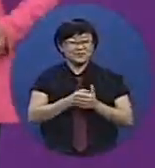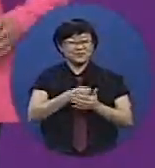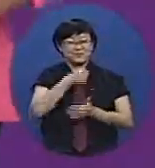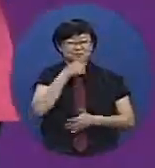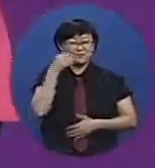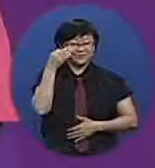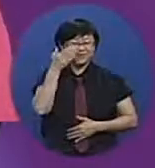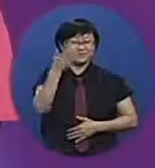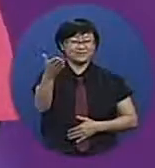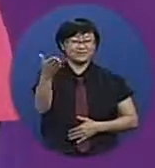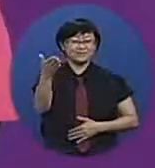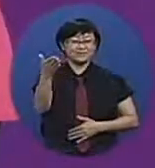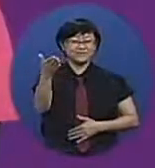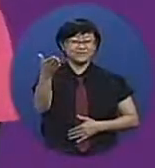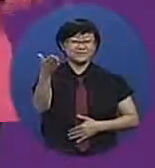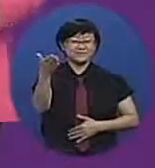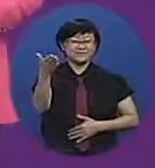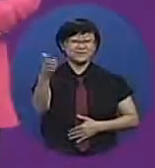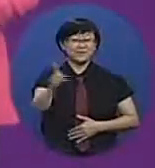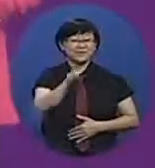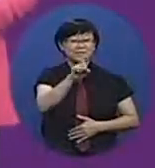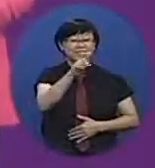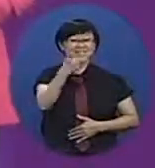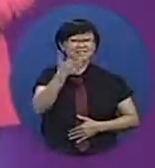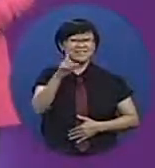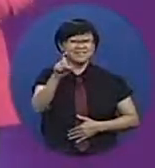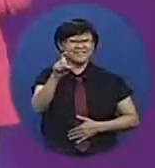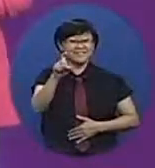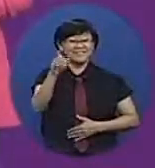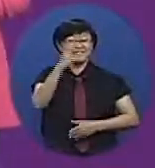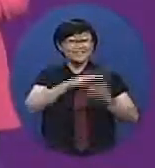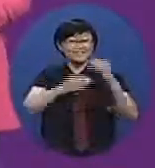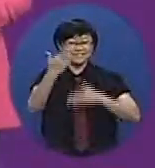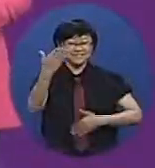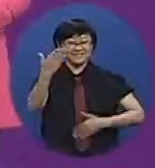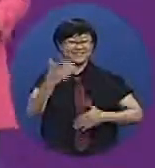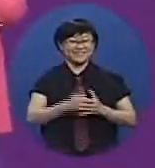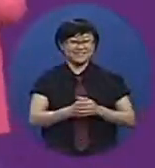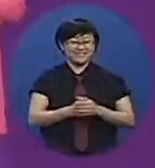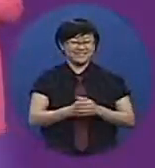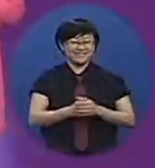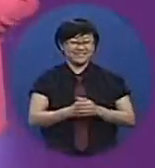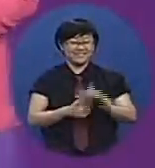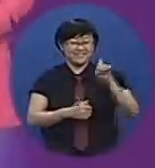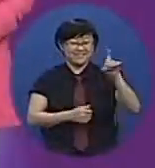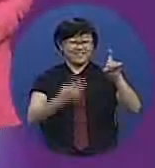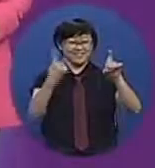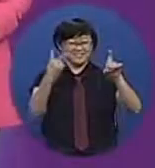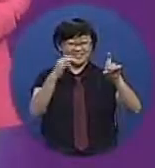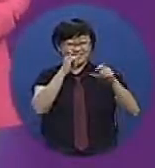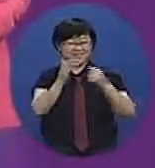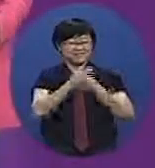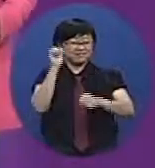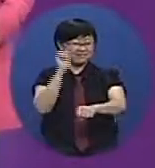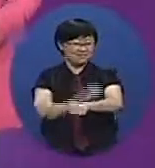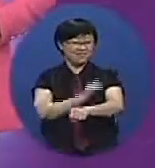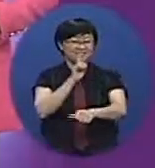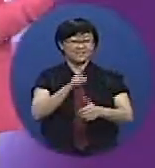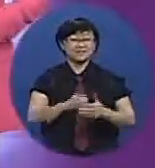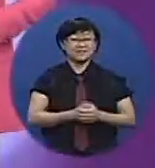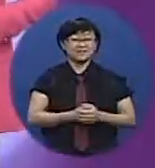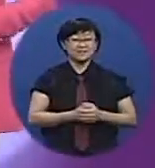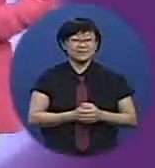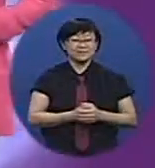점수 주세요. 10점, 9점, 10점, 보너스 9점. 10점이 두 개나 나왔어요. 잘하셨습니다.